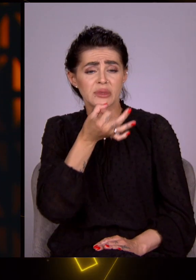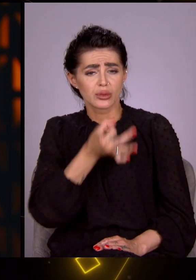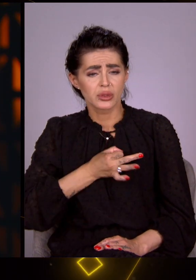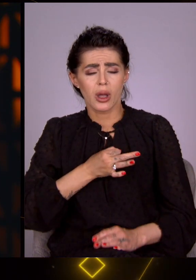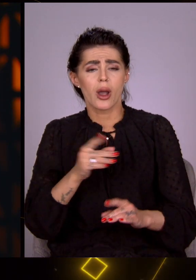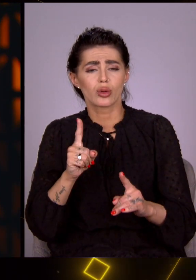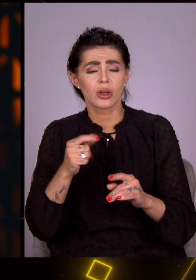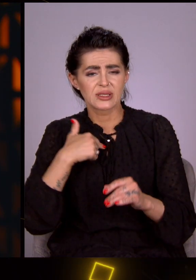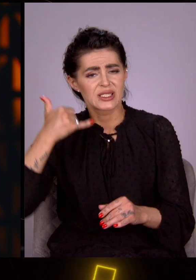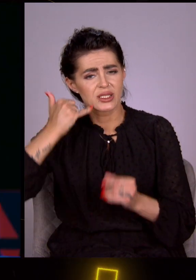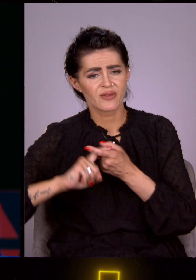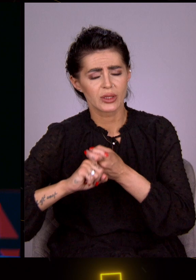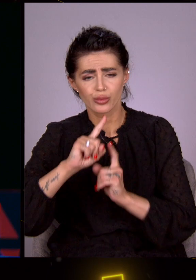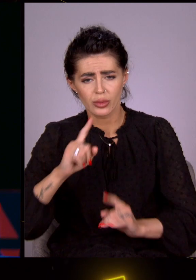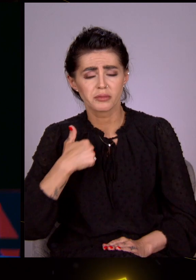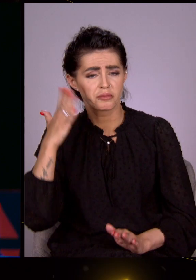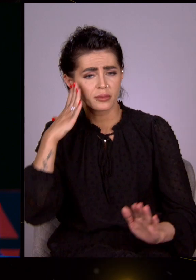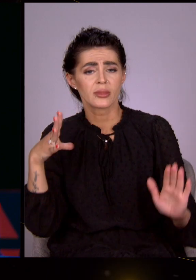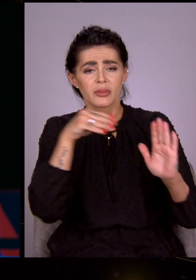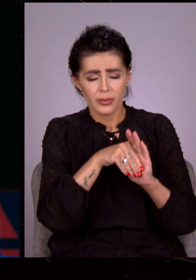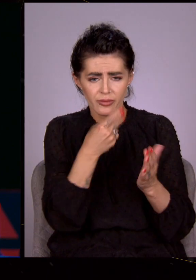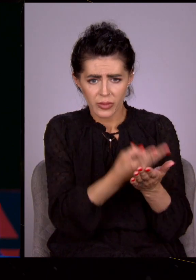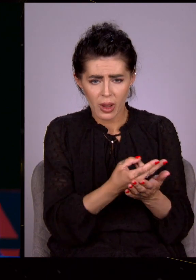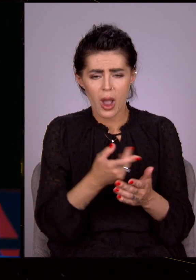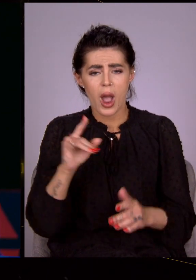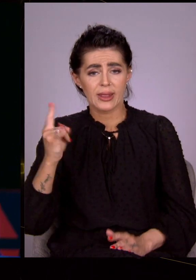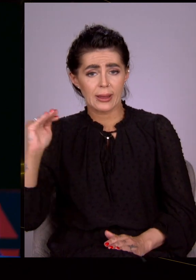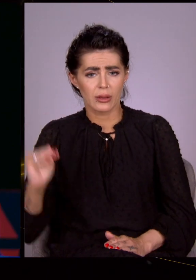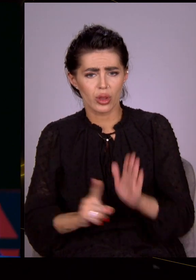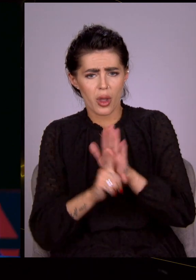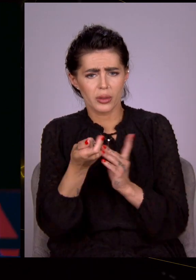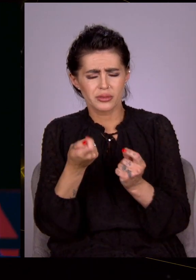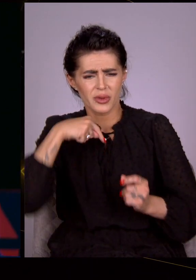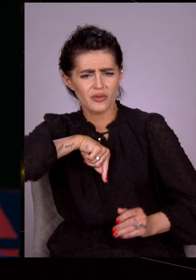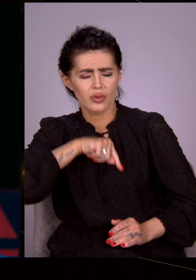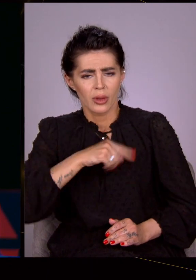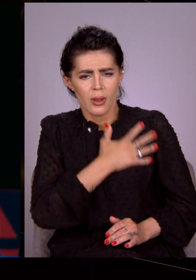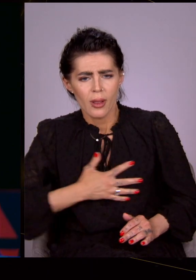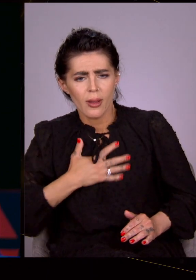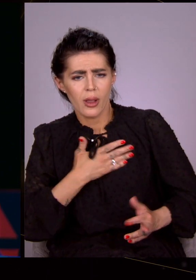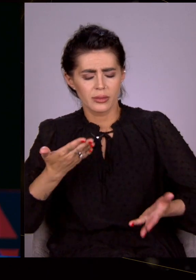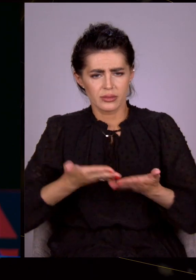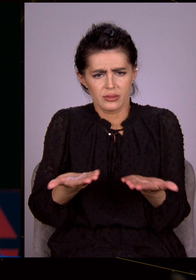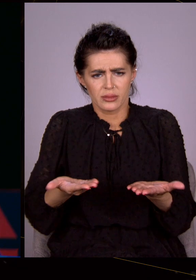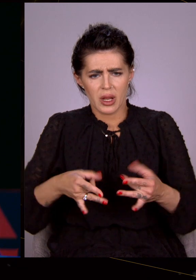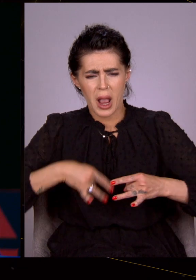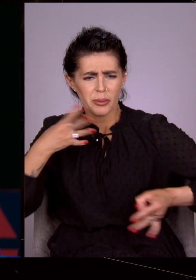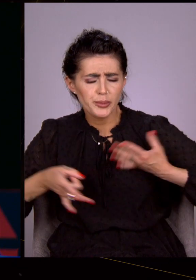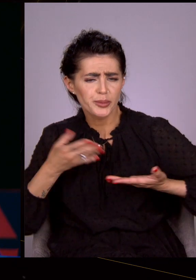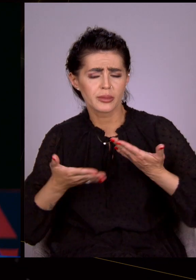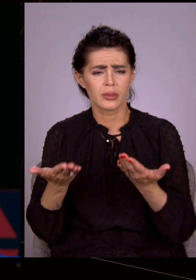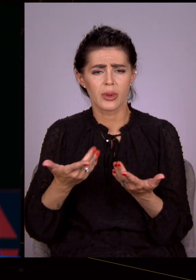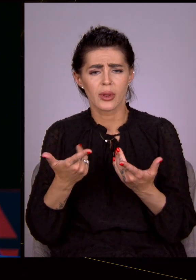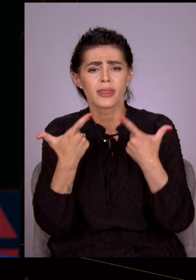лягаємо спати, у дитини починається істерика. Дзвони до нього, вона розуміла, де